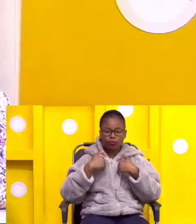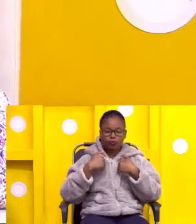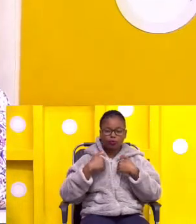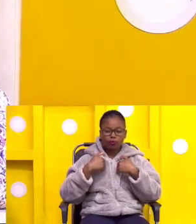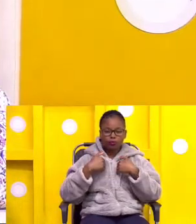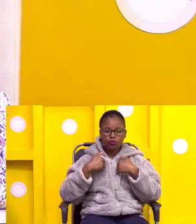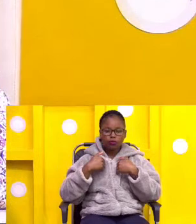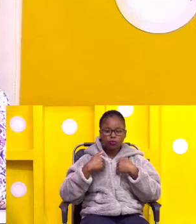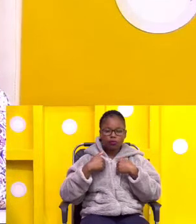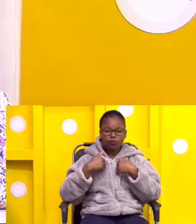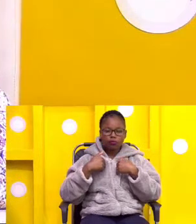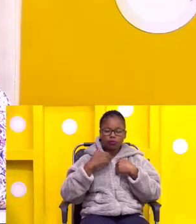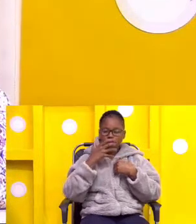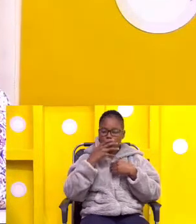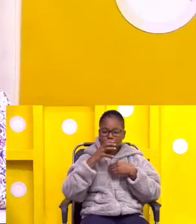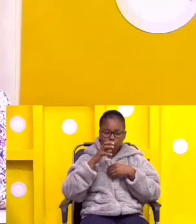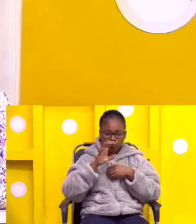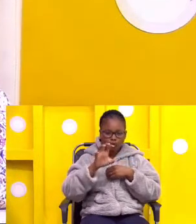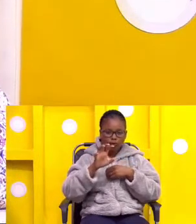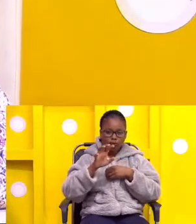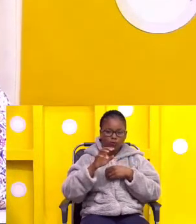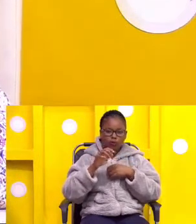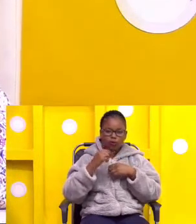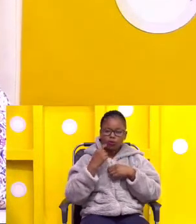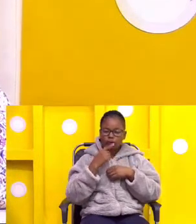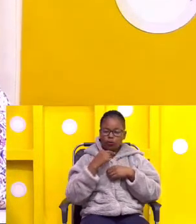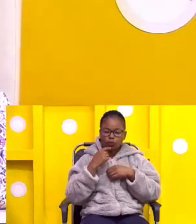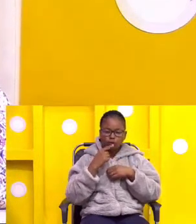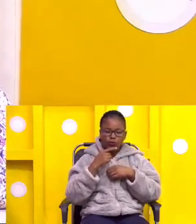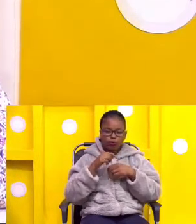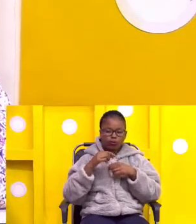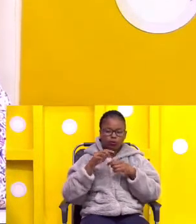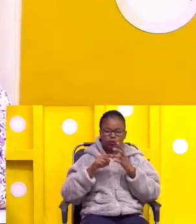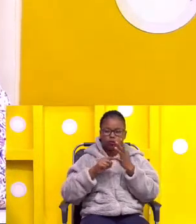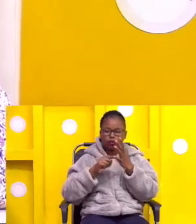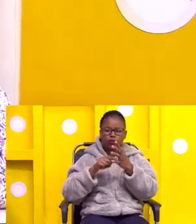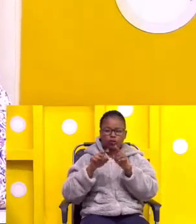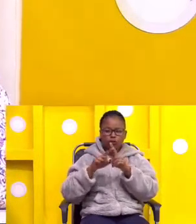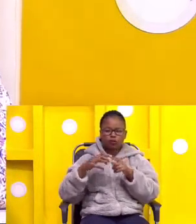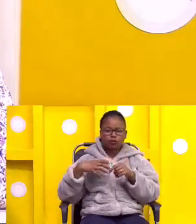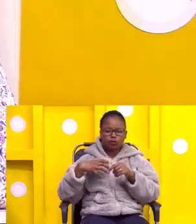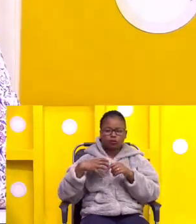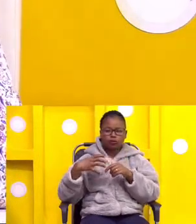kwihoka andu aria monekaga tari oitonga